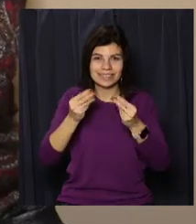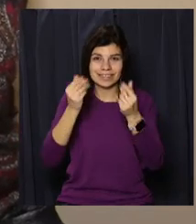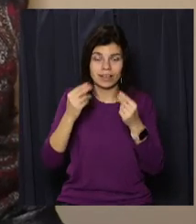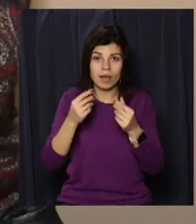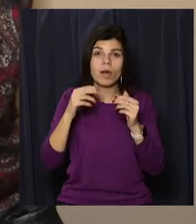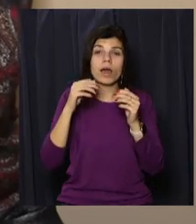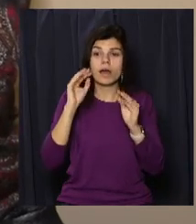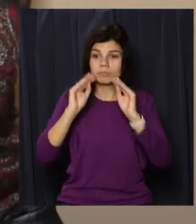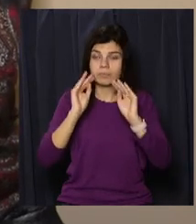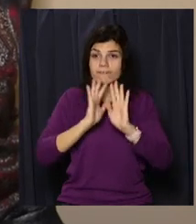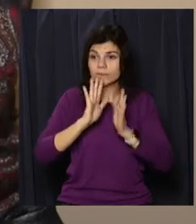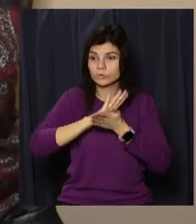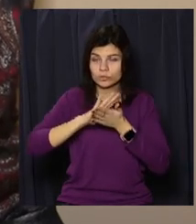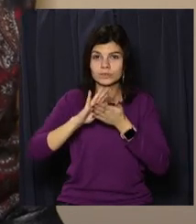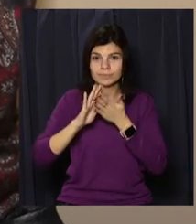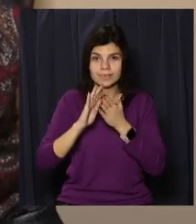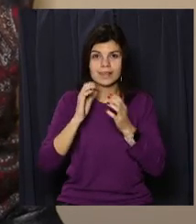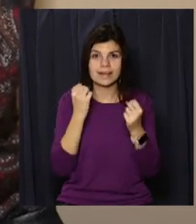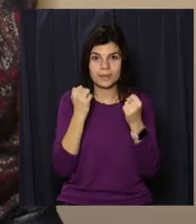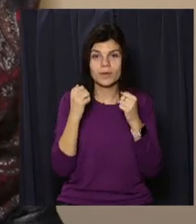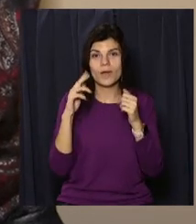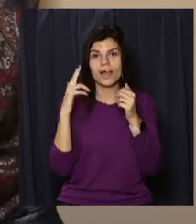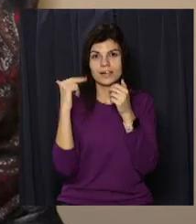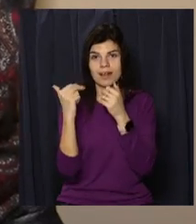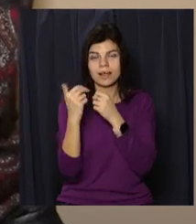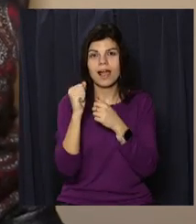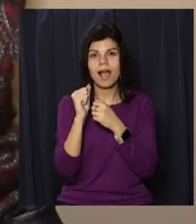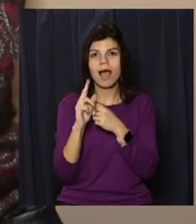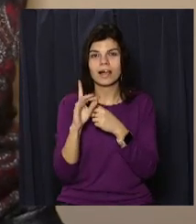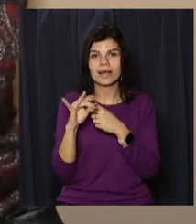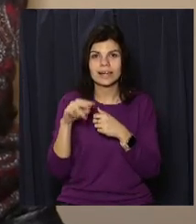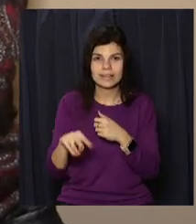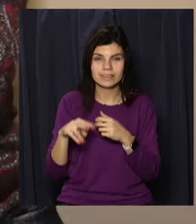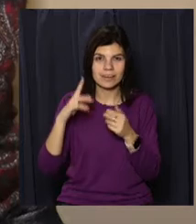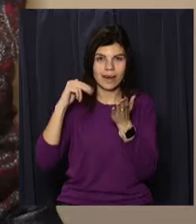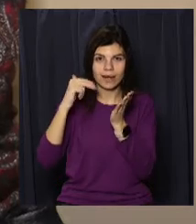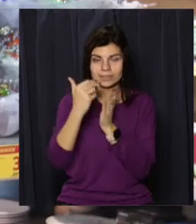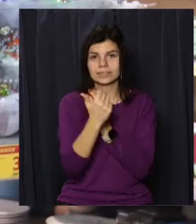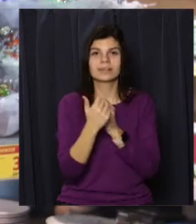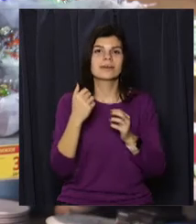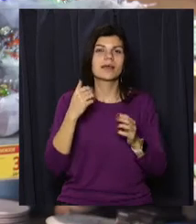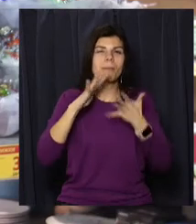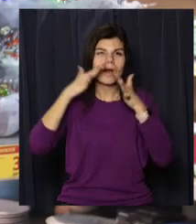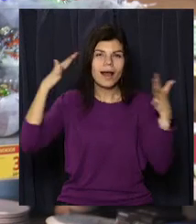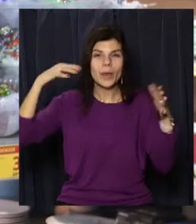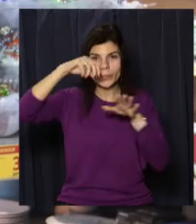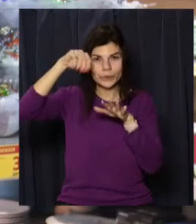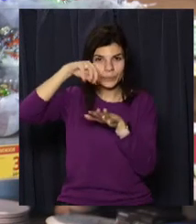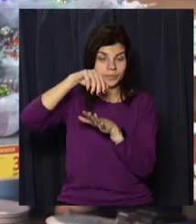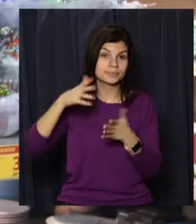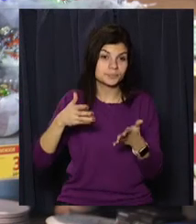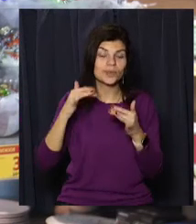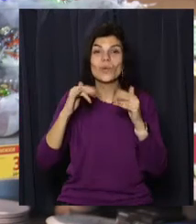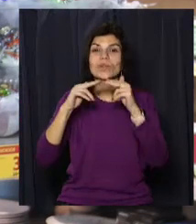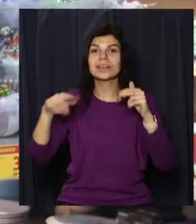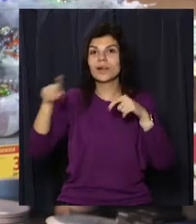же самое по принципу акриловая краска. Всякі блісточки, присипочки, в общем-то, все просто. У Дніпрі ялинкові прикраси